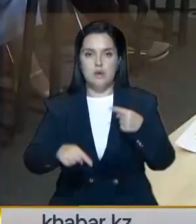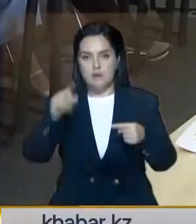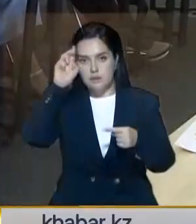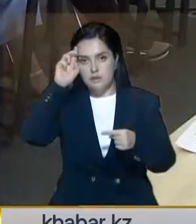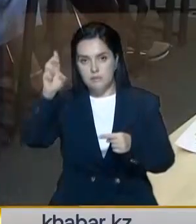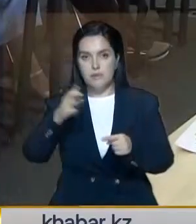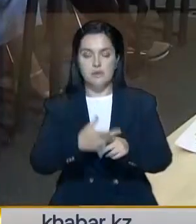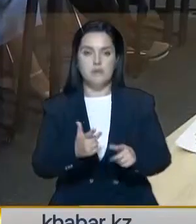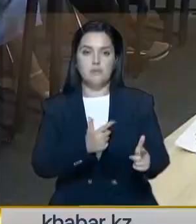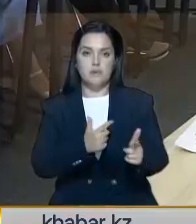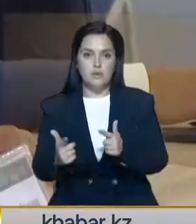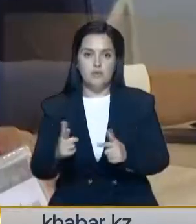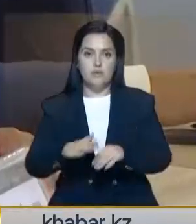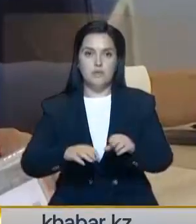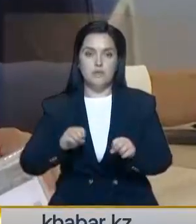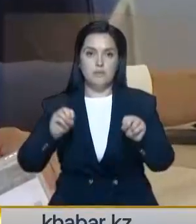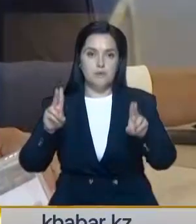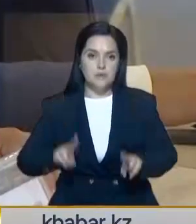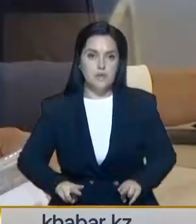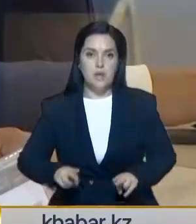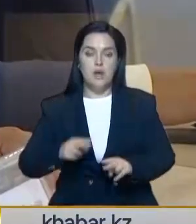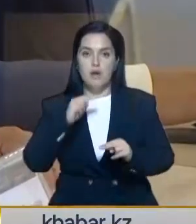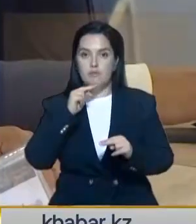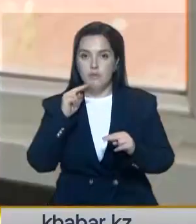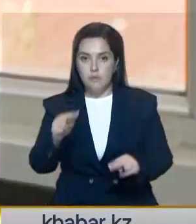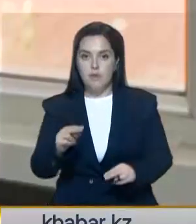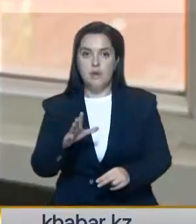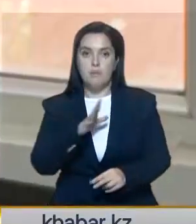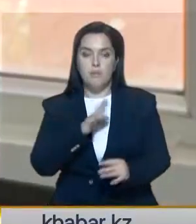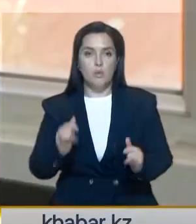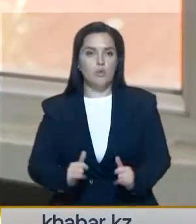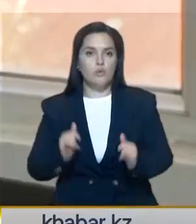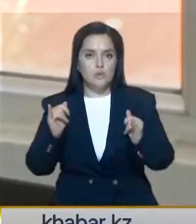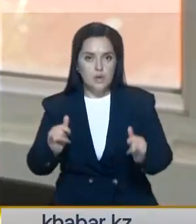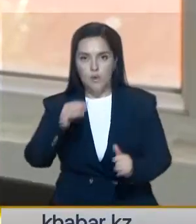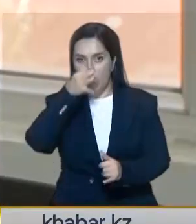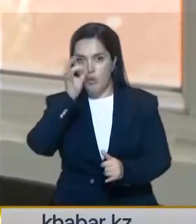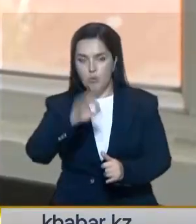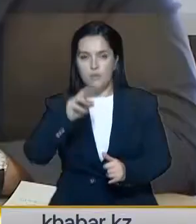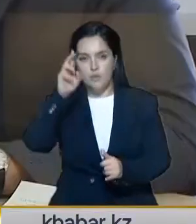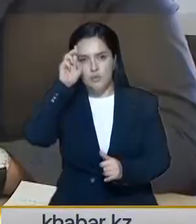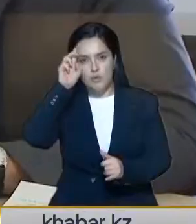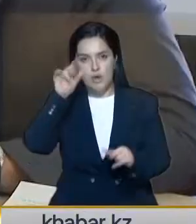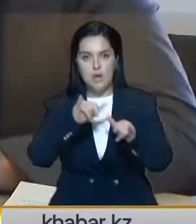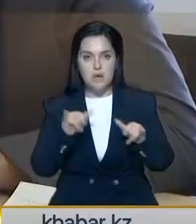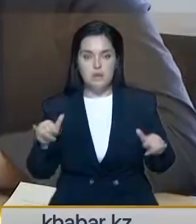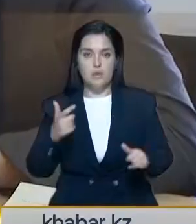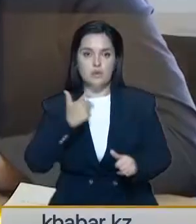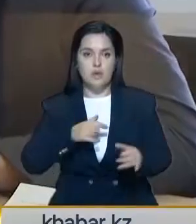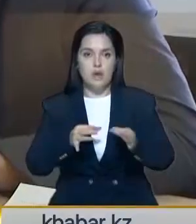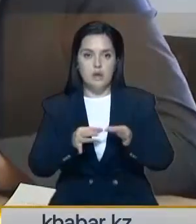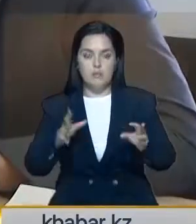разных государствах систем подготовки кадров. Особое внимание молодые ученые уделили опыту развивающихся стран, которые создают у